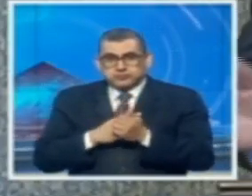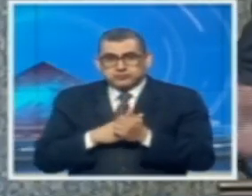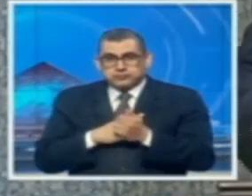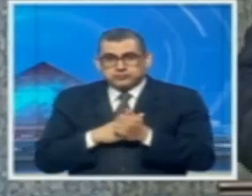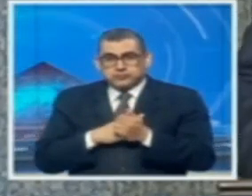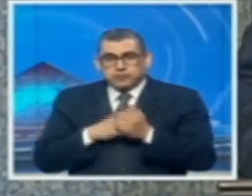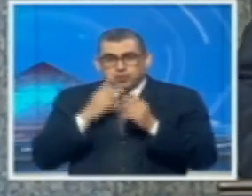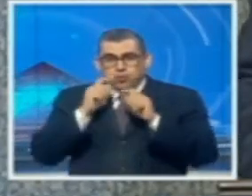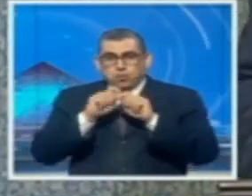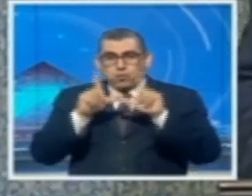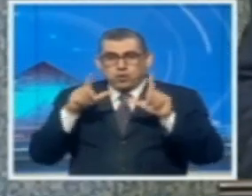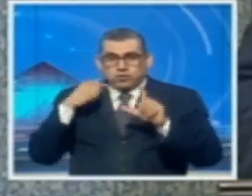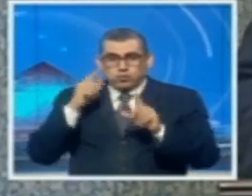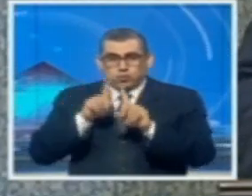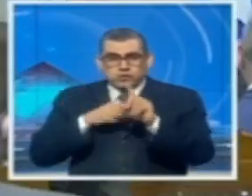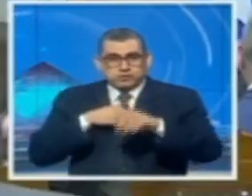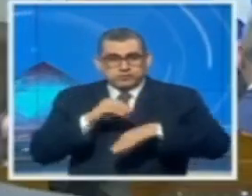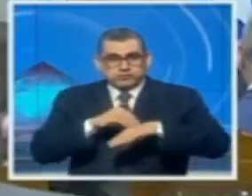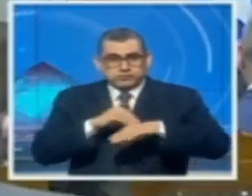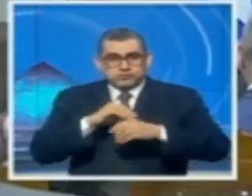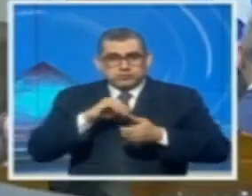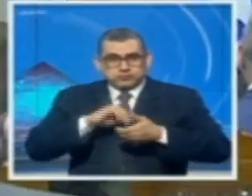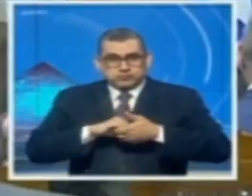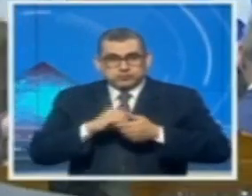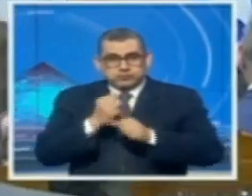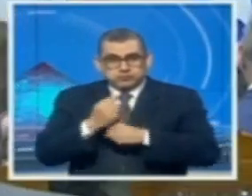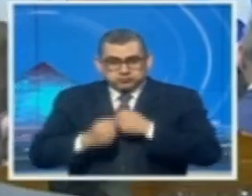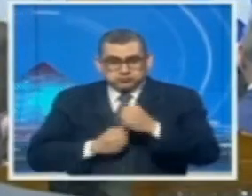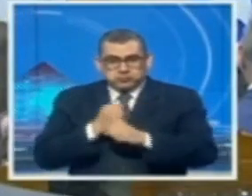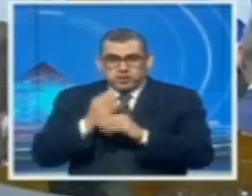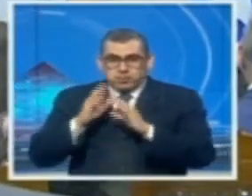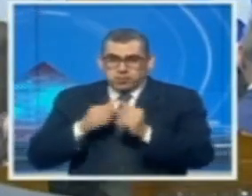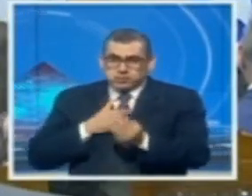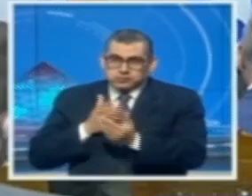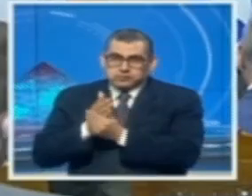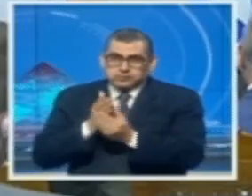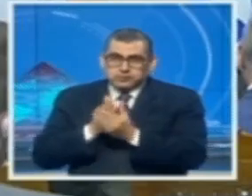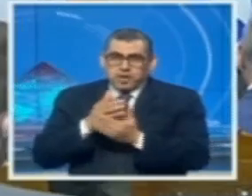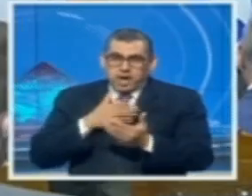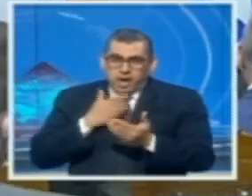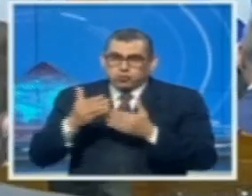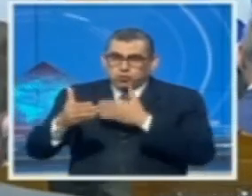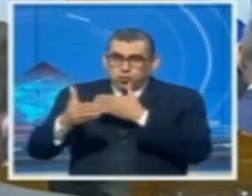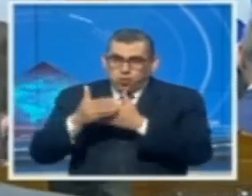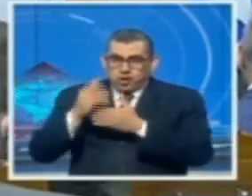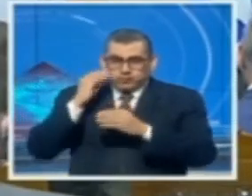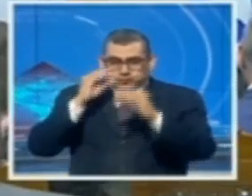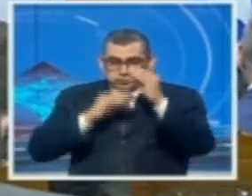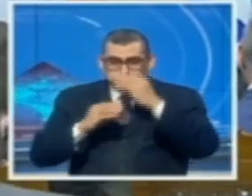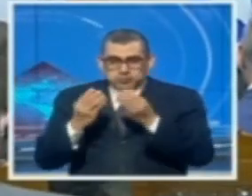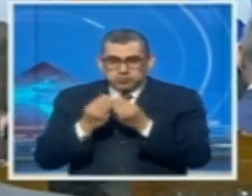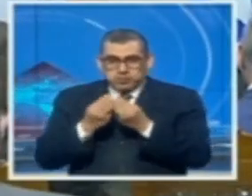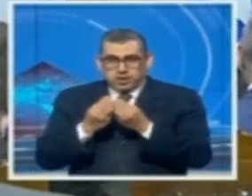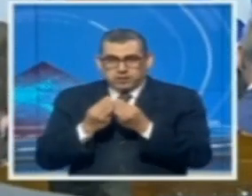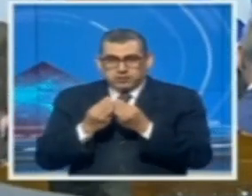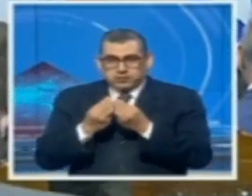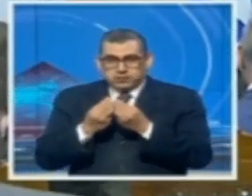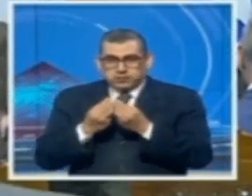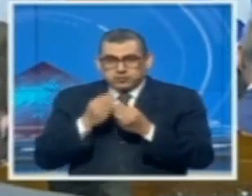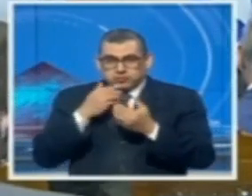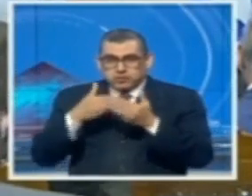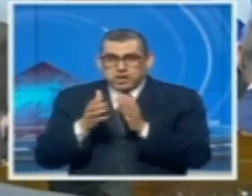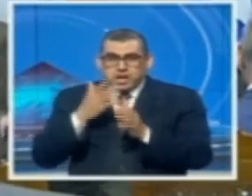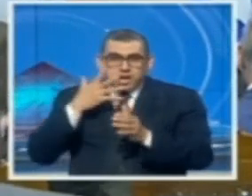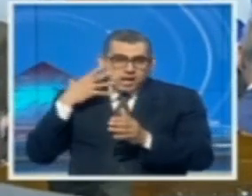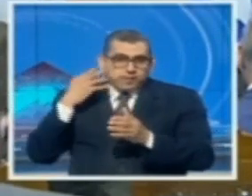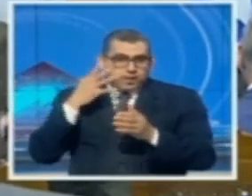أوضحت لمعالي الوزير الجهود التي تبذلها مصر لتقريب وجهات النظر بين الأطراف الليبية،